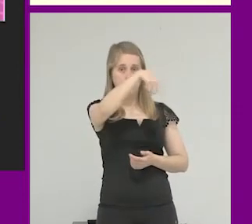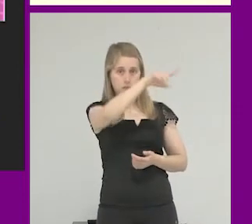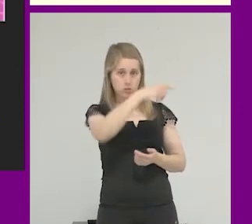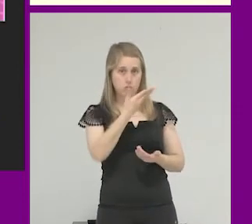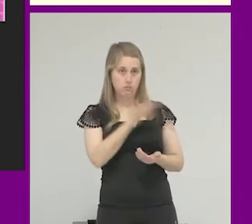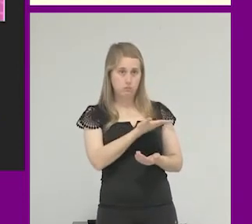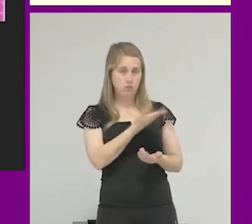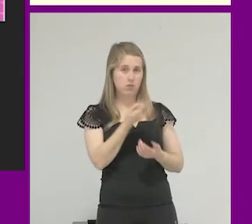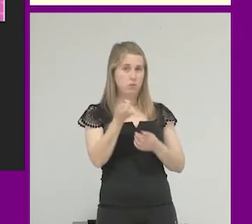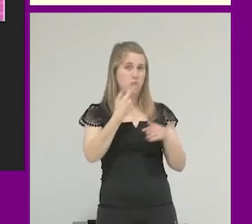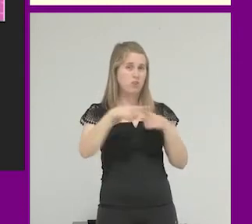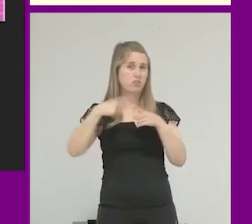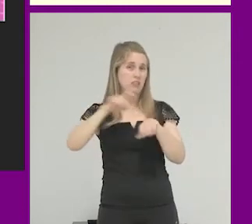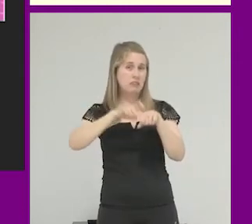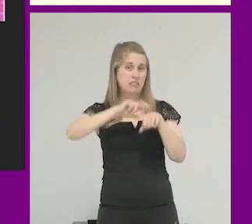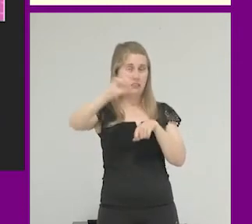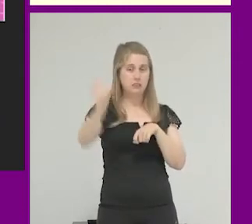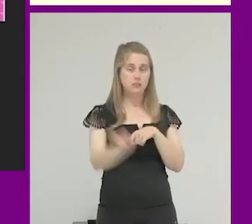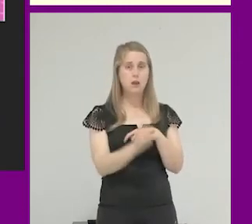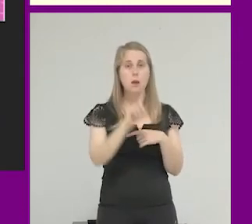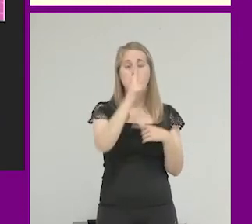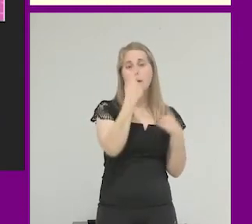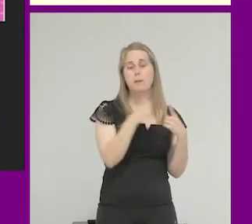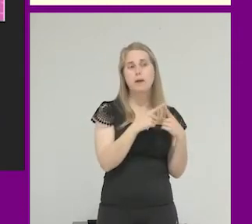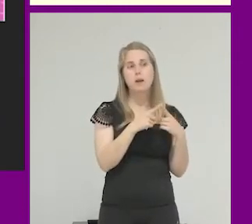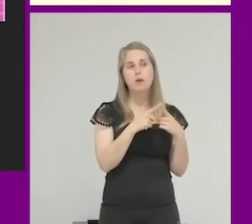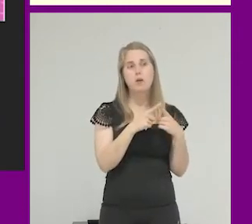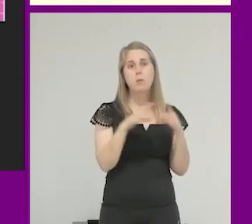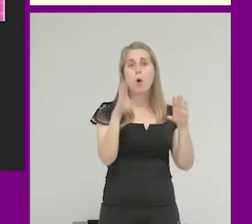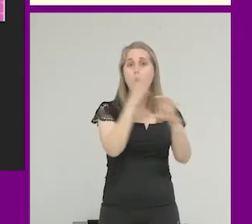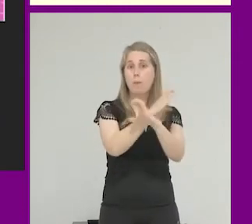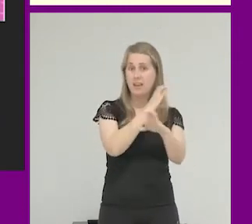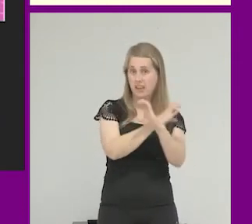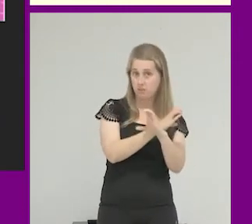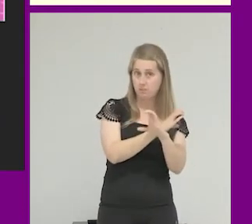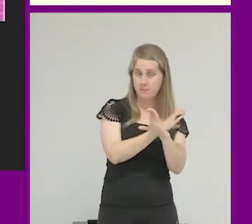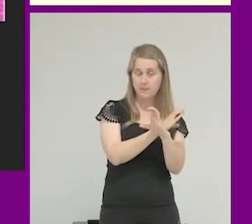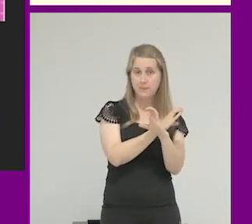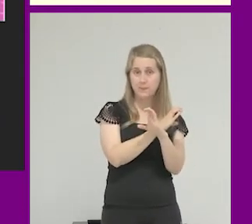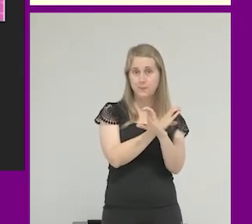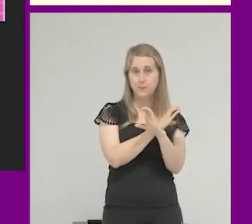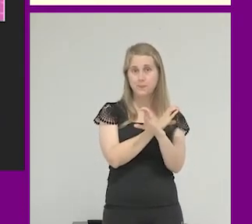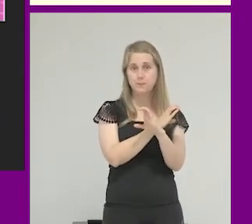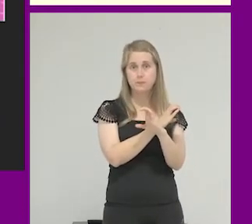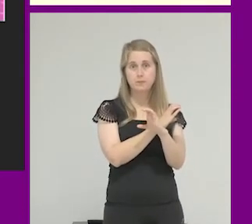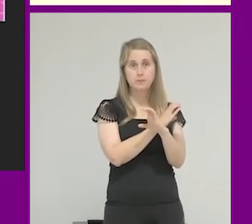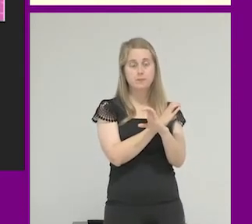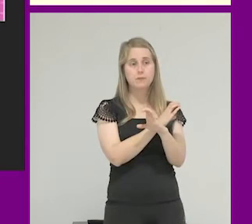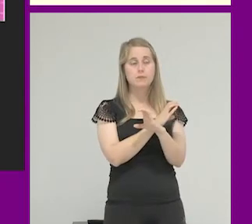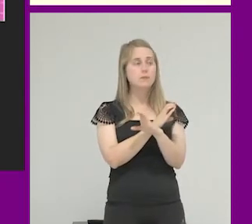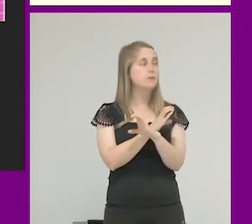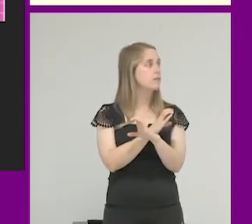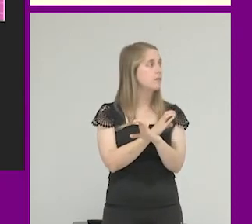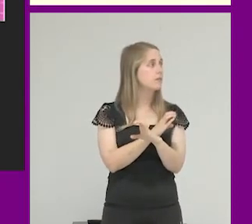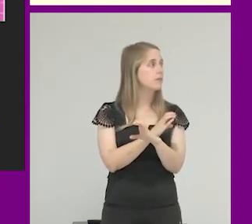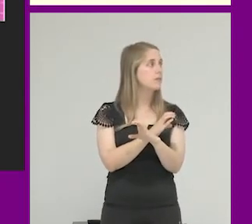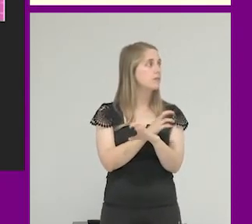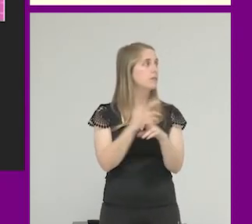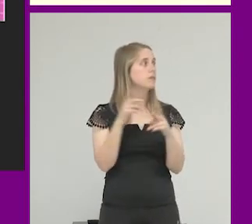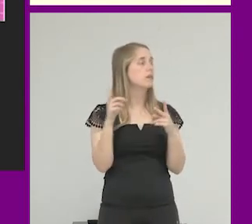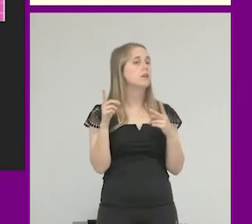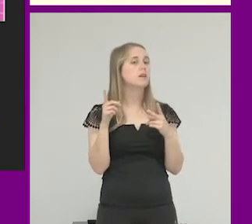dira mota desberdinetakoak, lehenengoa da komiki bat, kondoiaren erabilaren